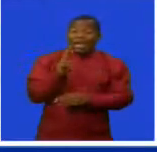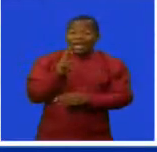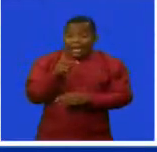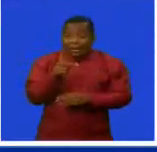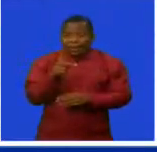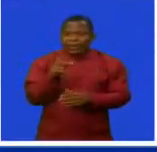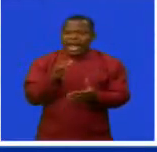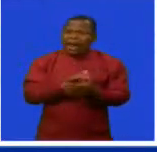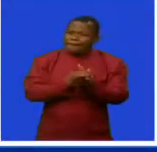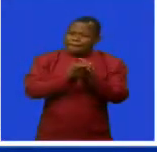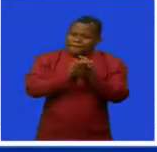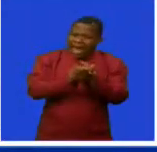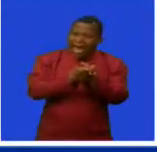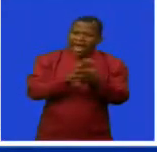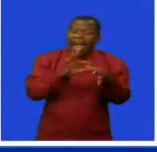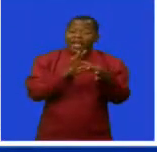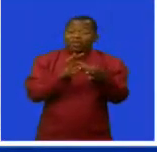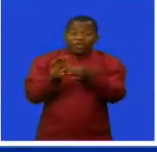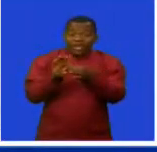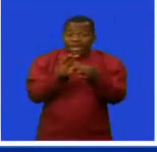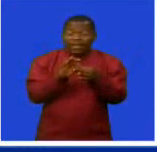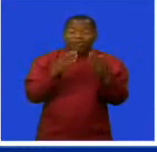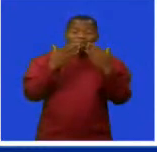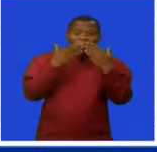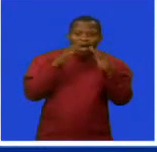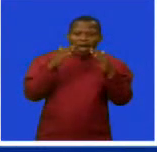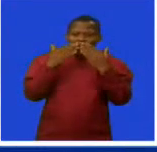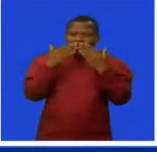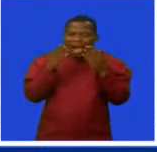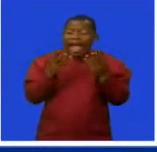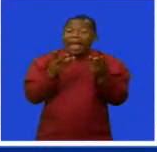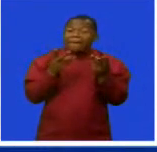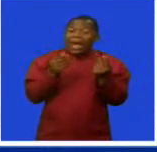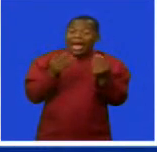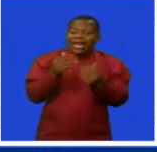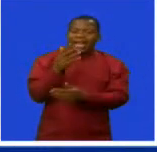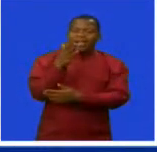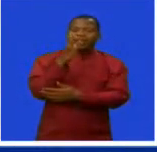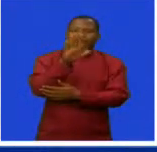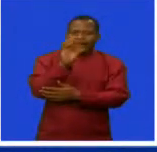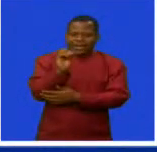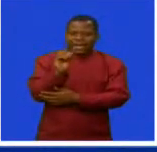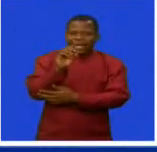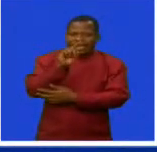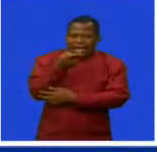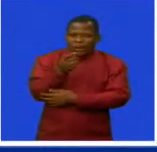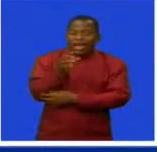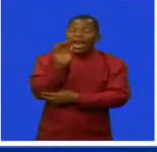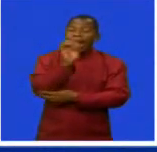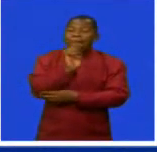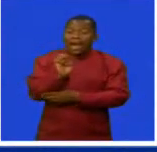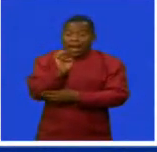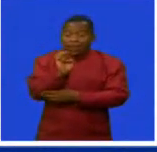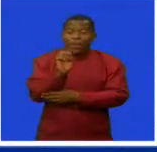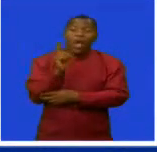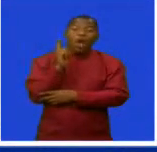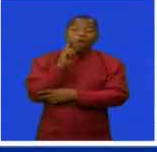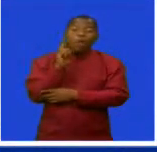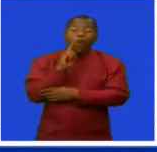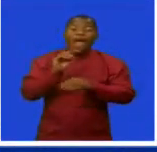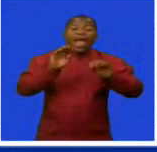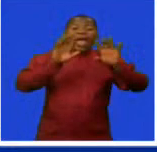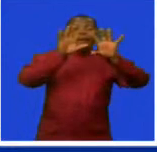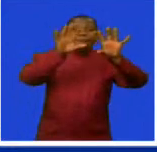lenhlangano linikelele lenhlangano ngemali lengu 50,000 wemalangeni lobuke tekumaketha kulelibhange